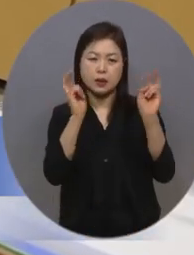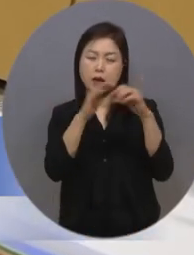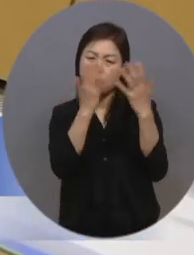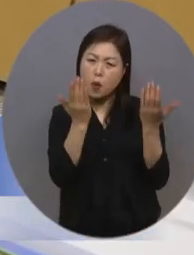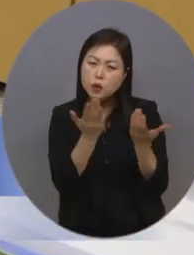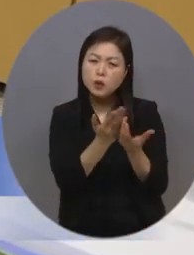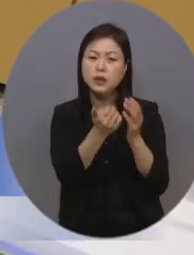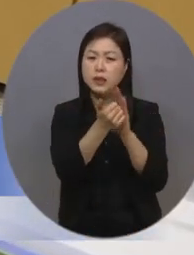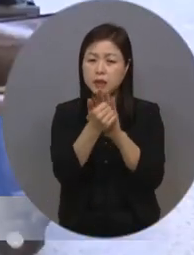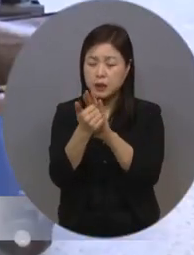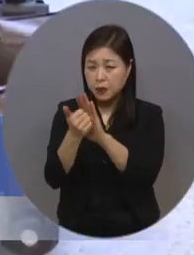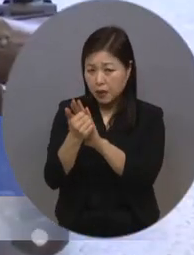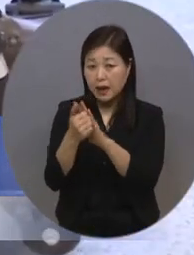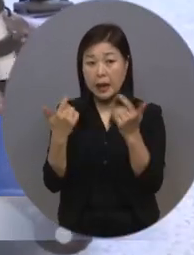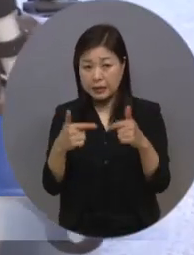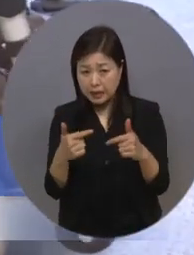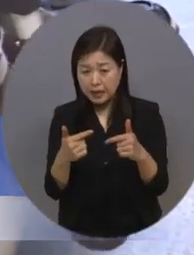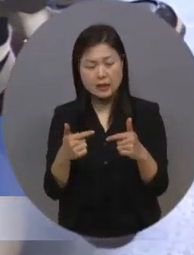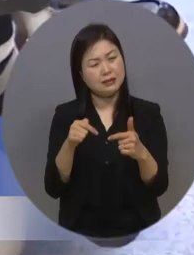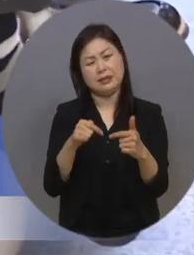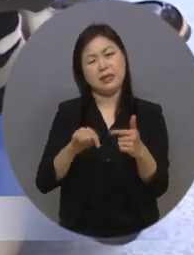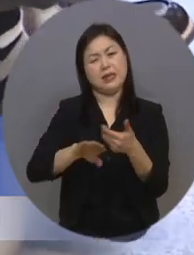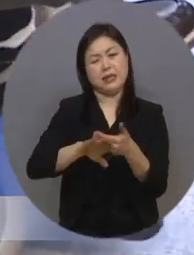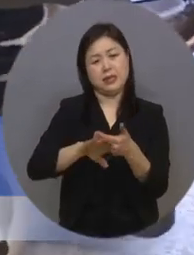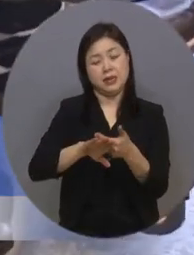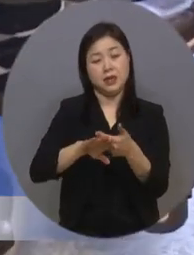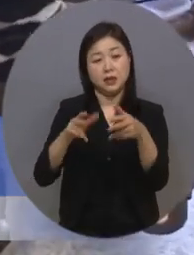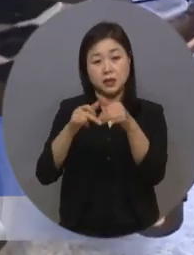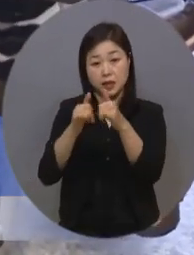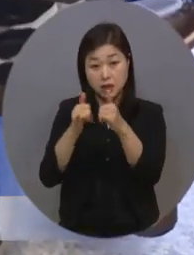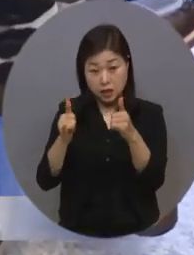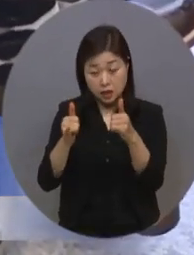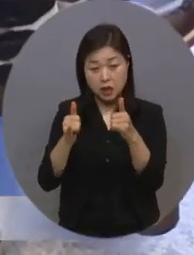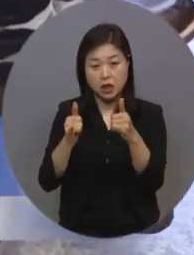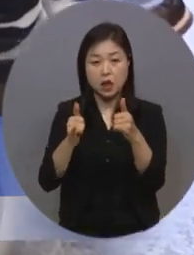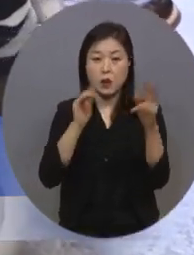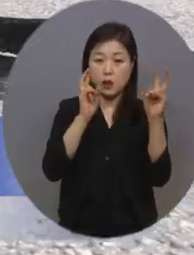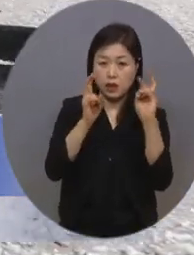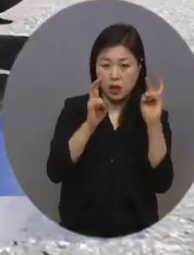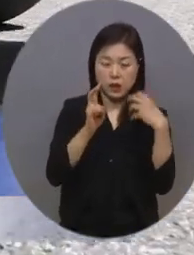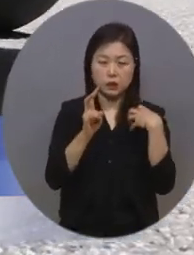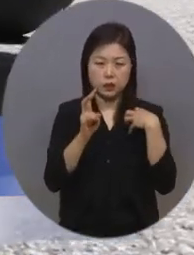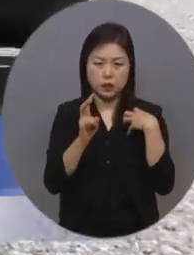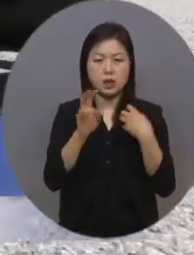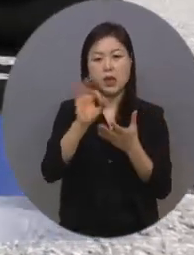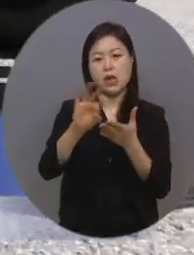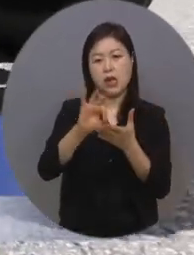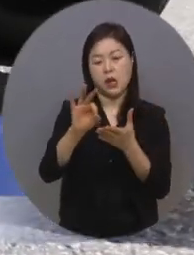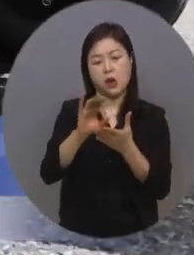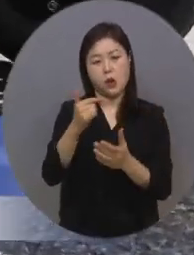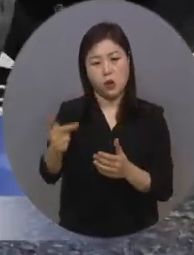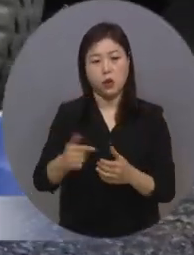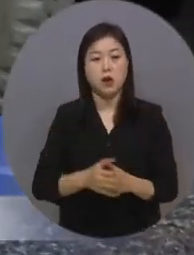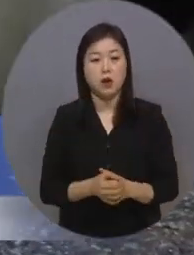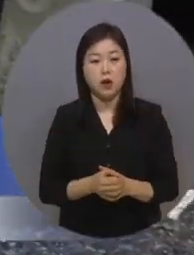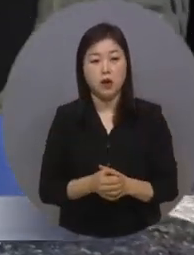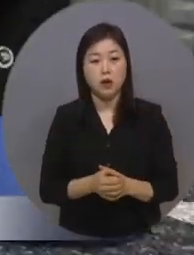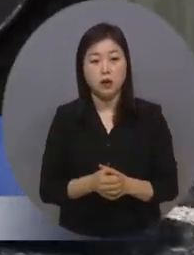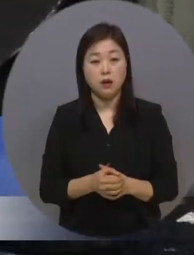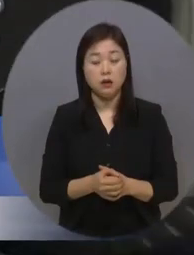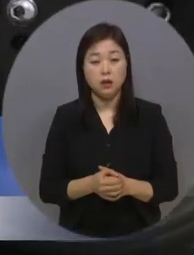사업장이 그렇지는 않습니다. 이는 장애인 당사자나 산업체가 부담하기엔 비용이 만만치 않고